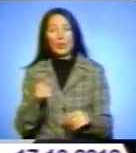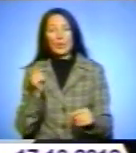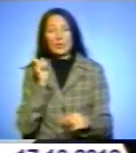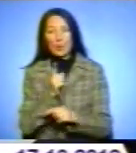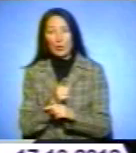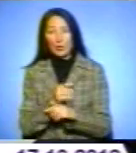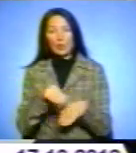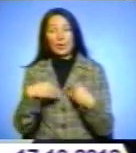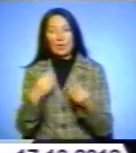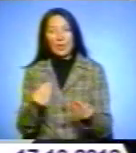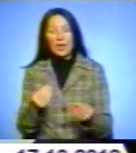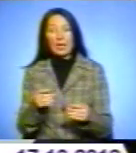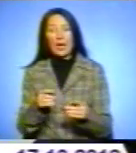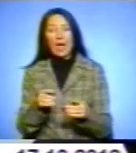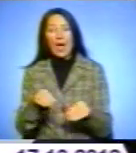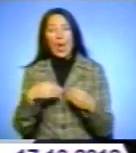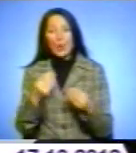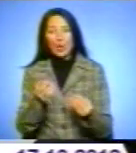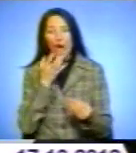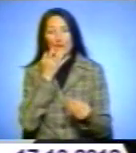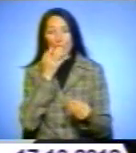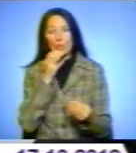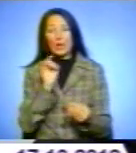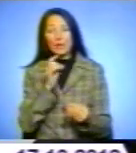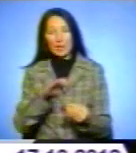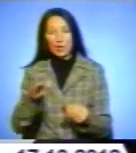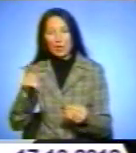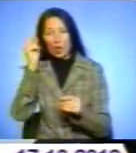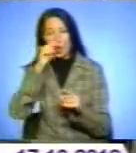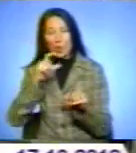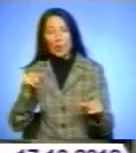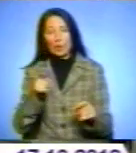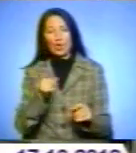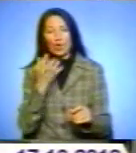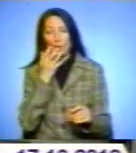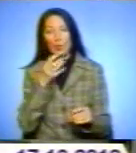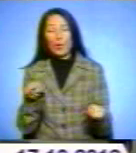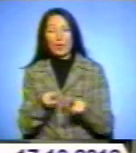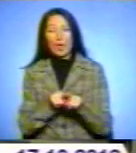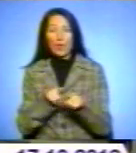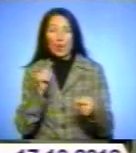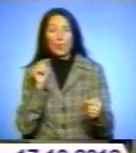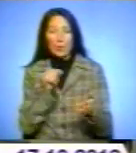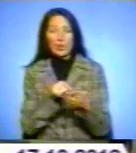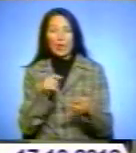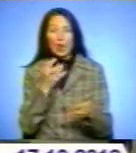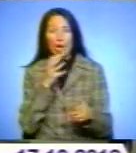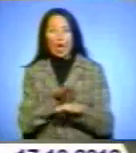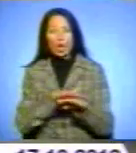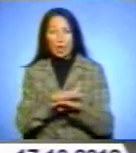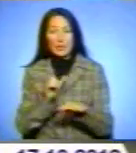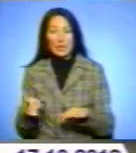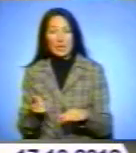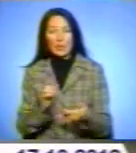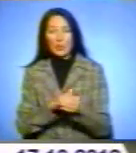подачу тепла на ці об'єкти в зв'язку з тим, що тепло автоматично попадало на населення. Причини таких дій «Укрнафтогазу» невідомі, та це ніяк